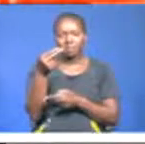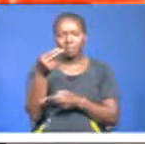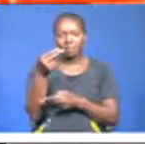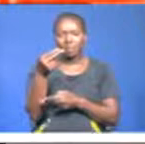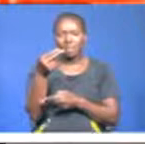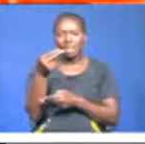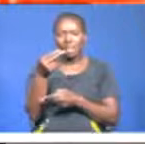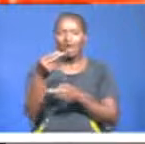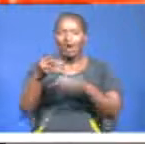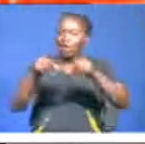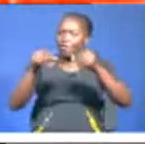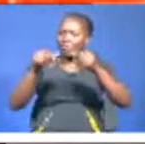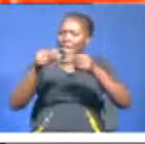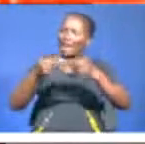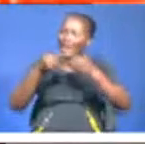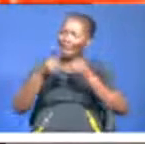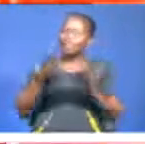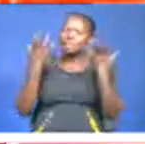Bei ya unga bado iko juu sana.